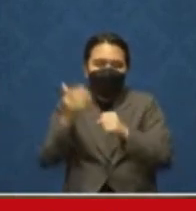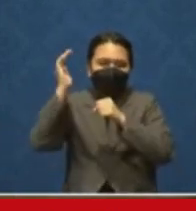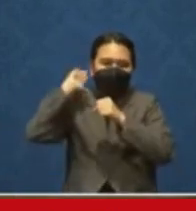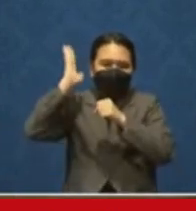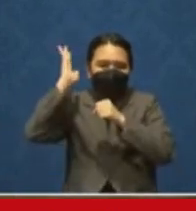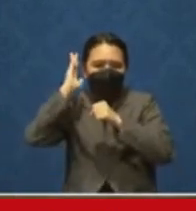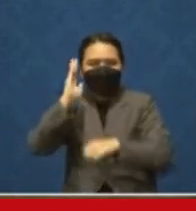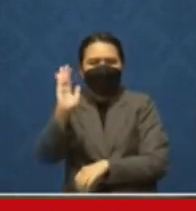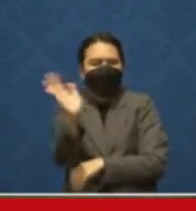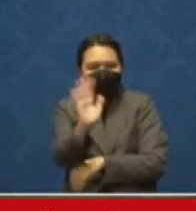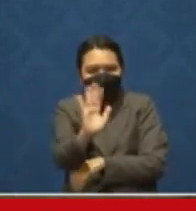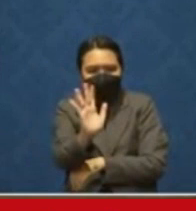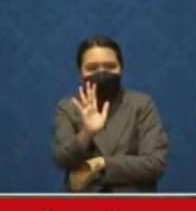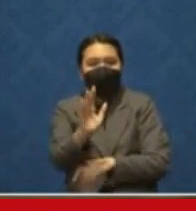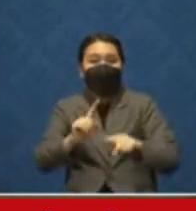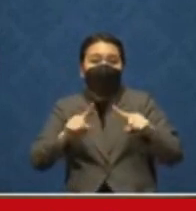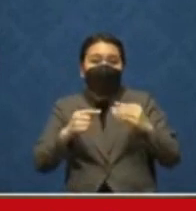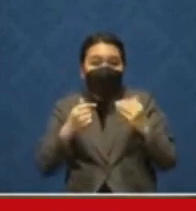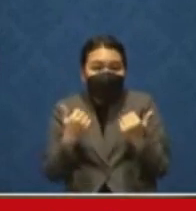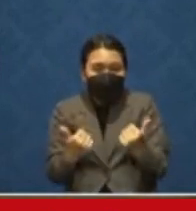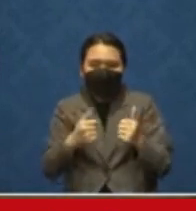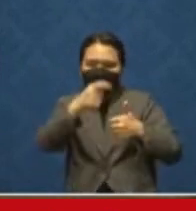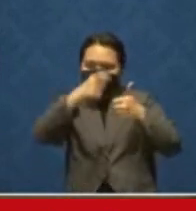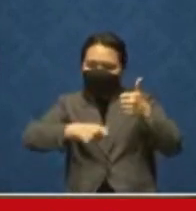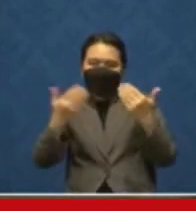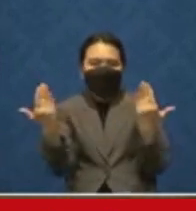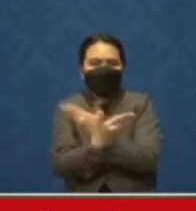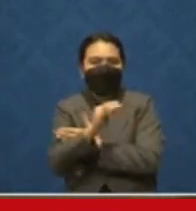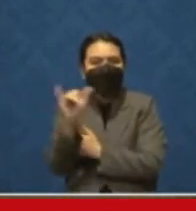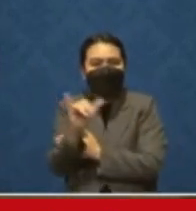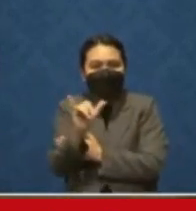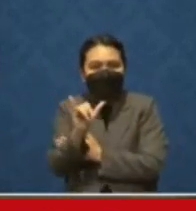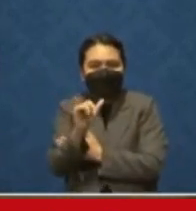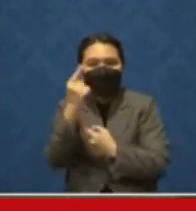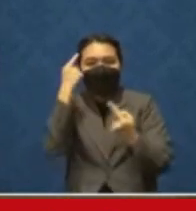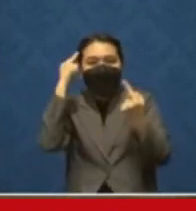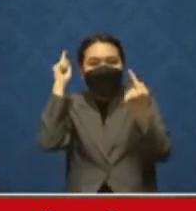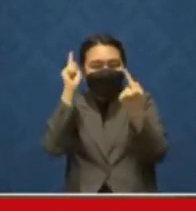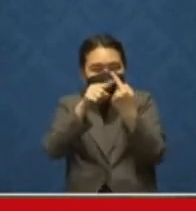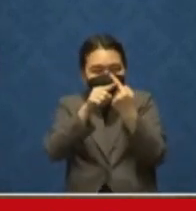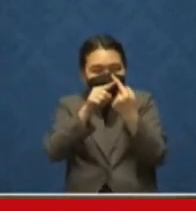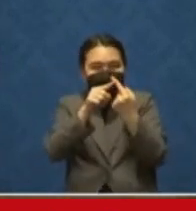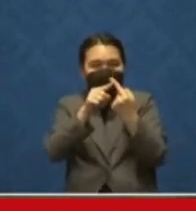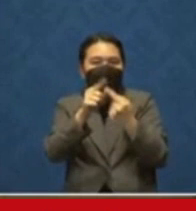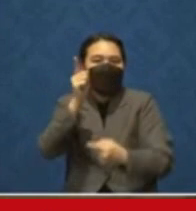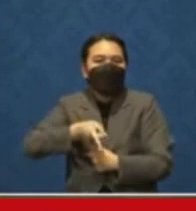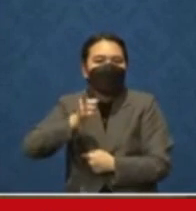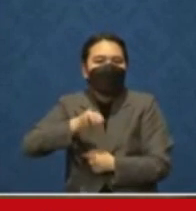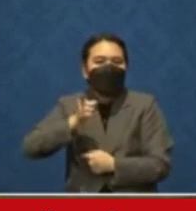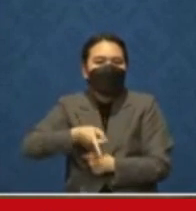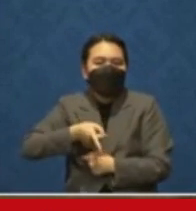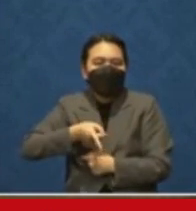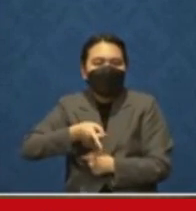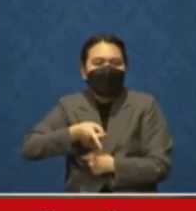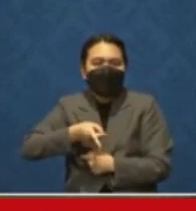ถ้าท่านครับเรื่องของการทำลายระบอบประชาธิปไตยนี่แต่มันไม่มีความจะเป็นต้องบรรยายแล้วผมบอกแต่เพียง